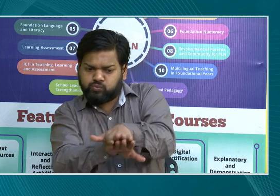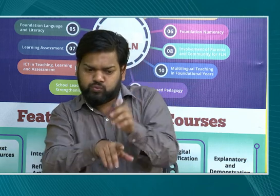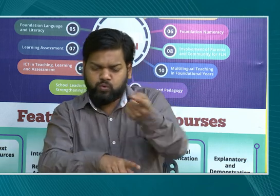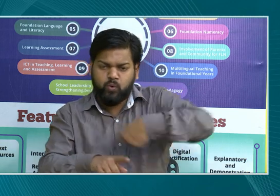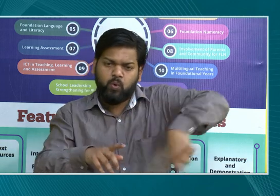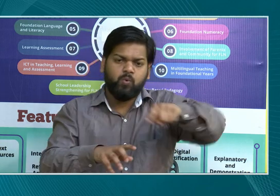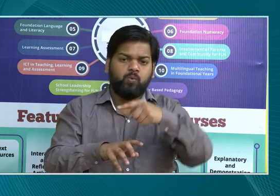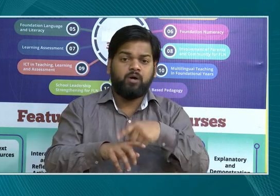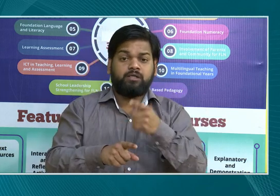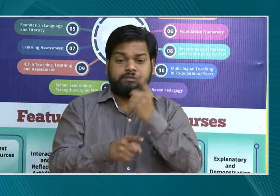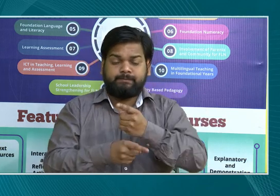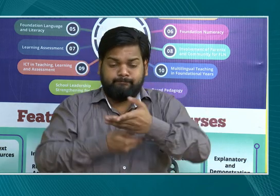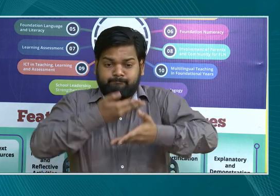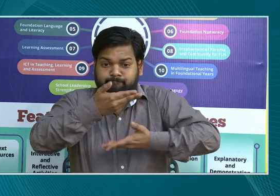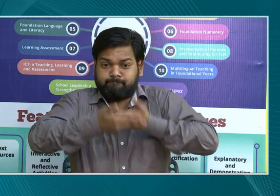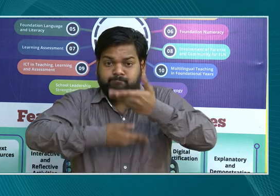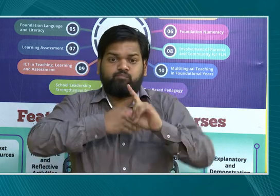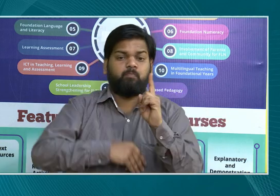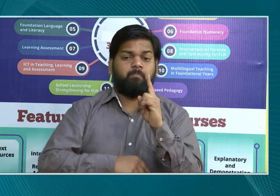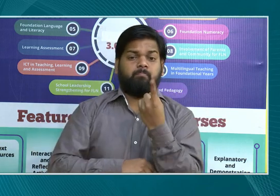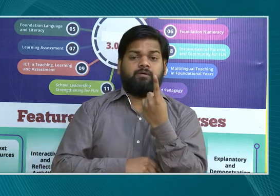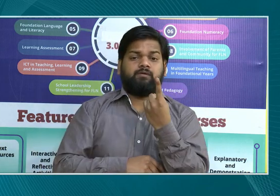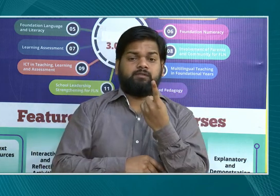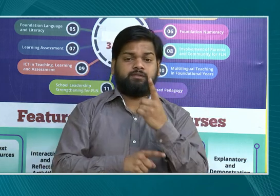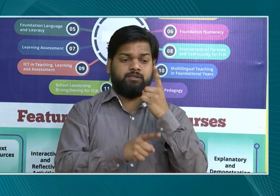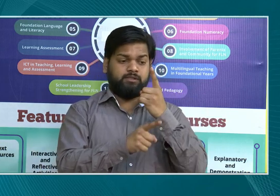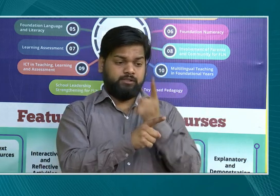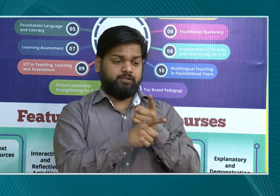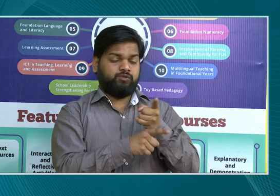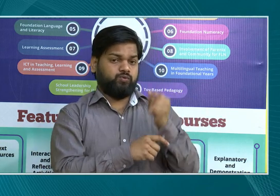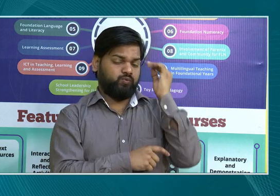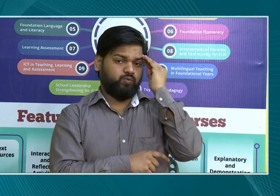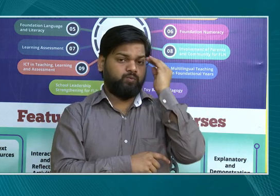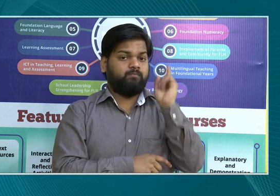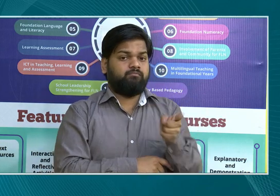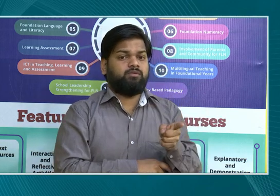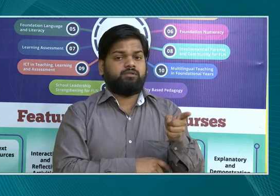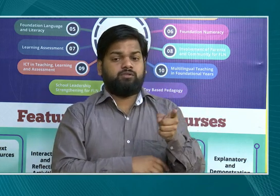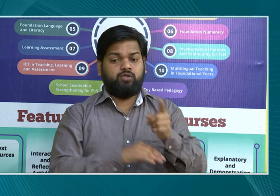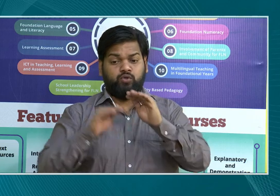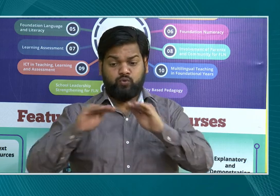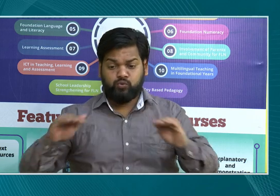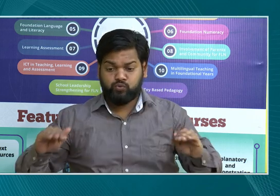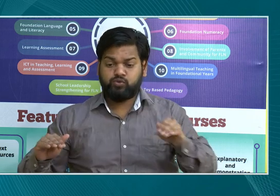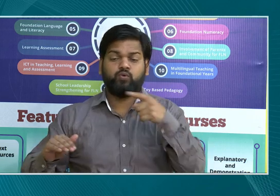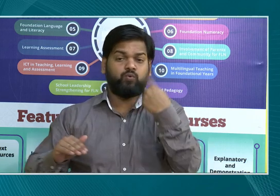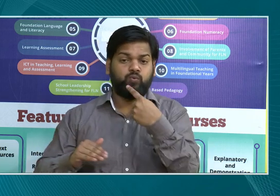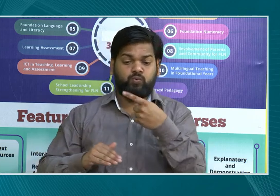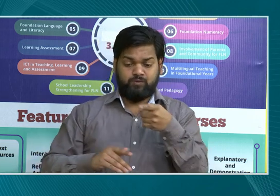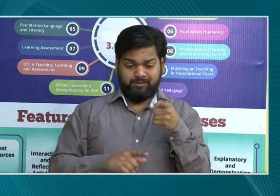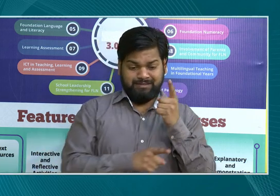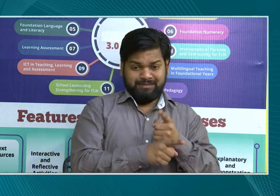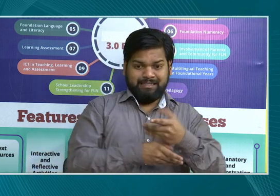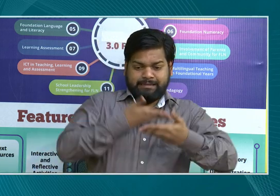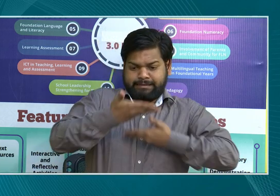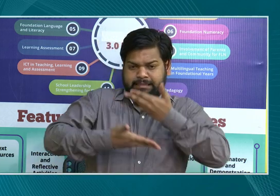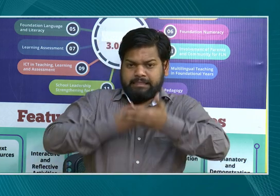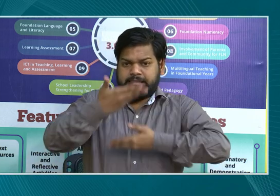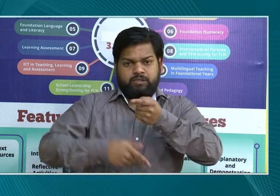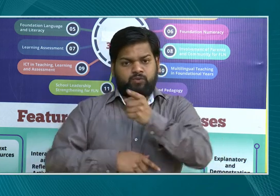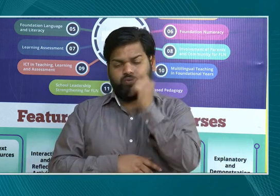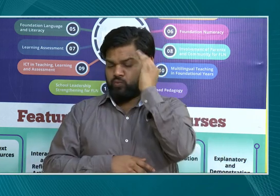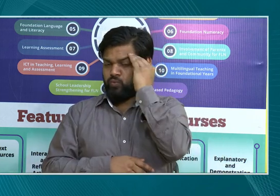चाहिए की उसके बच्चे कितने हैं कैसे हैं उन्हें क्या करना है एक फॉर्मेट उनके में होना चाहिए इस को लेकर